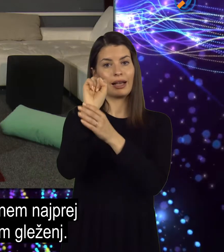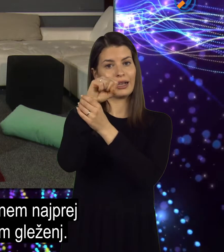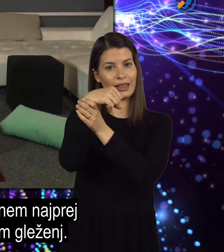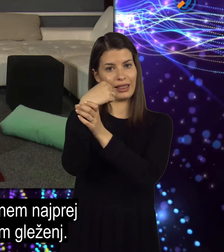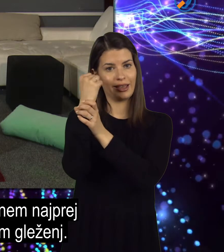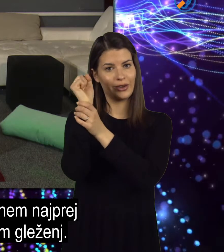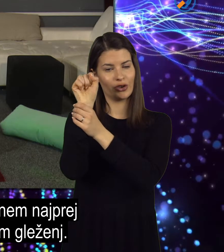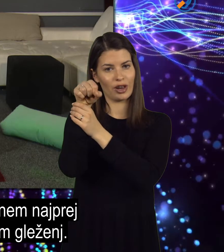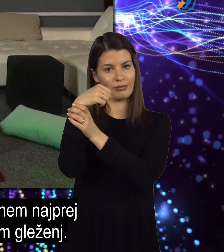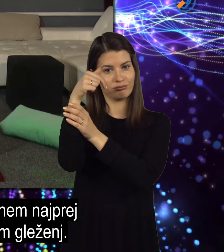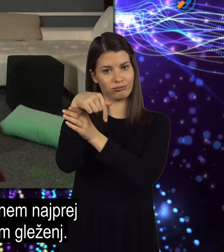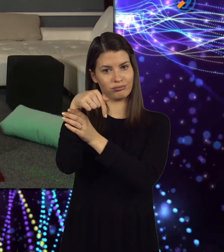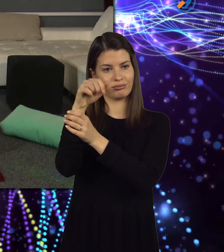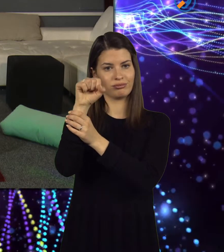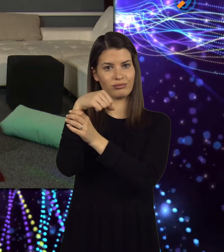Zavrtim gleženj.